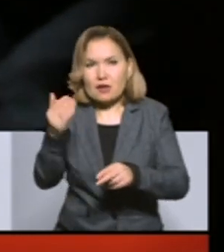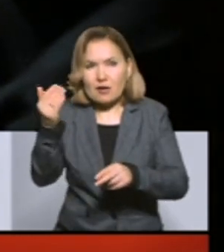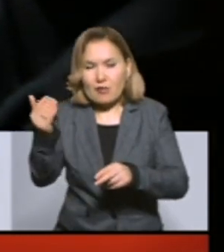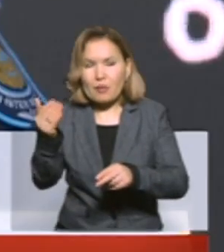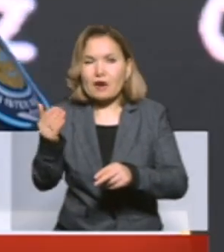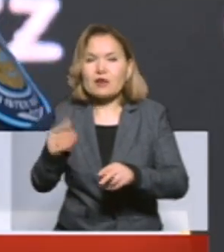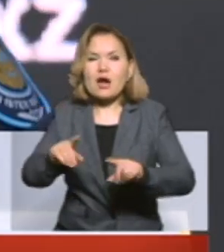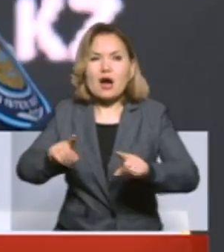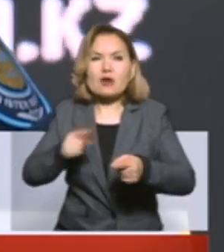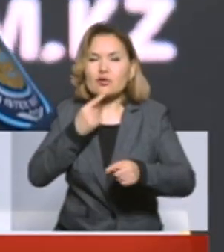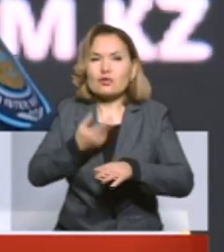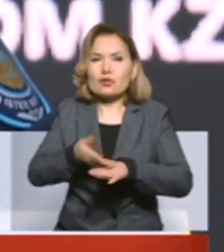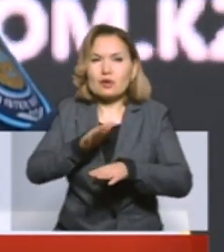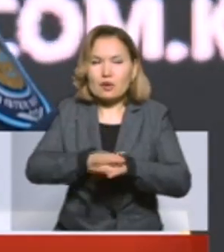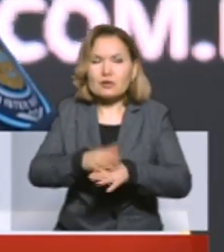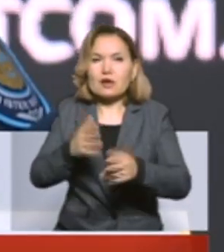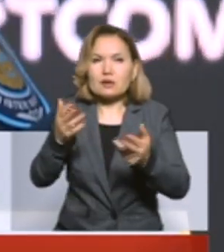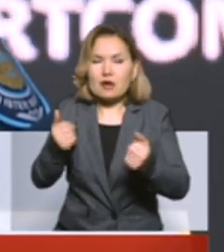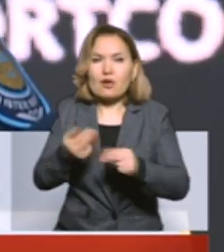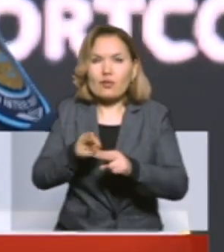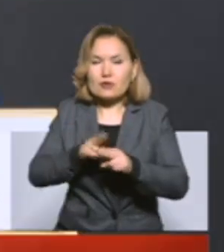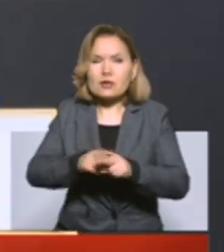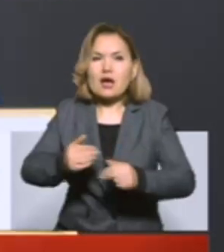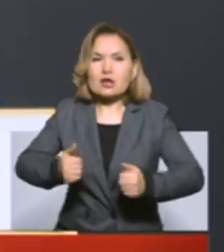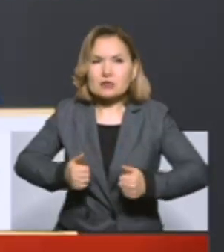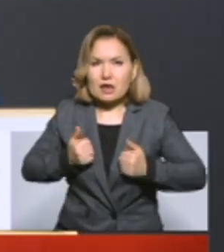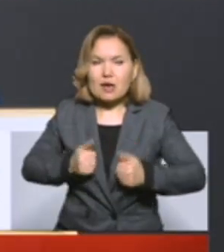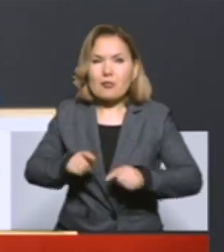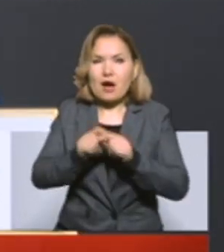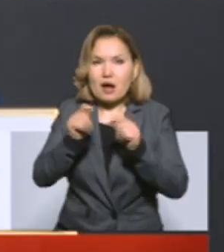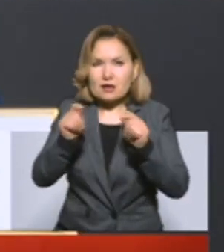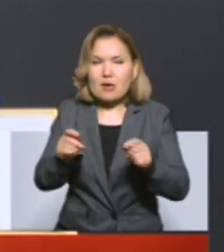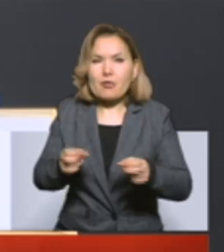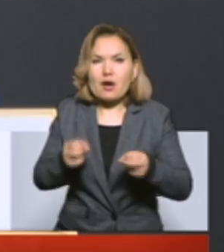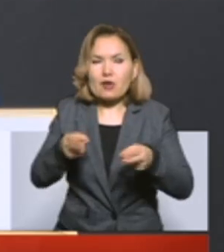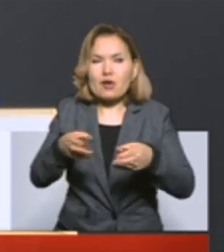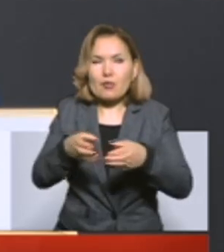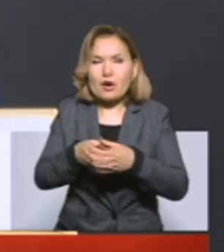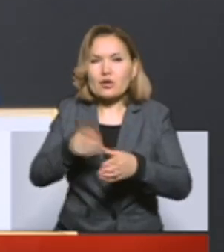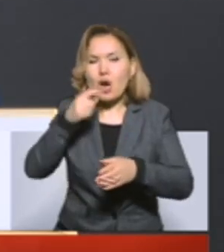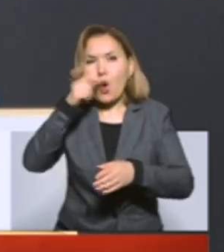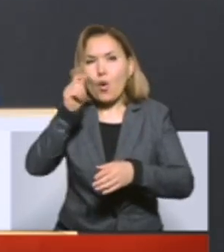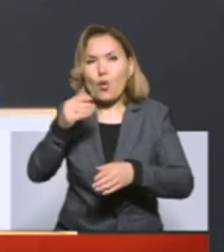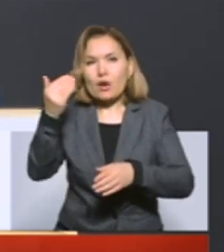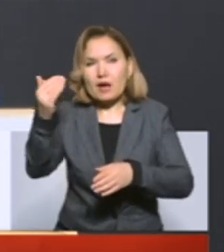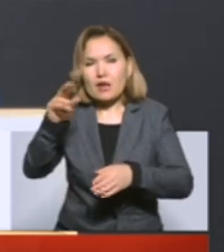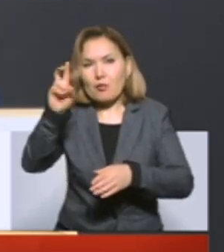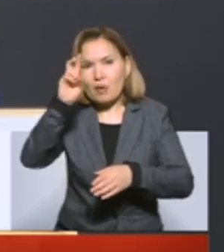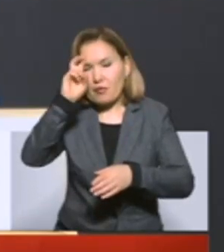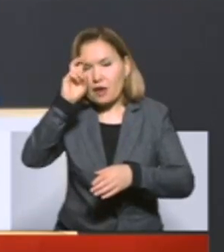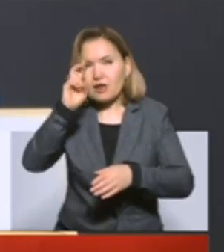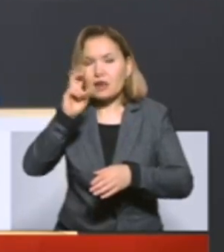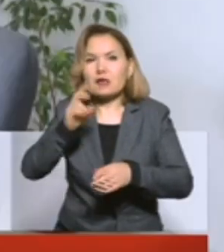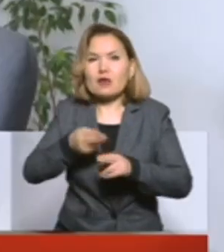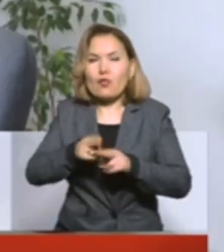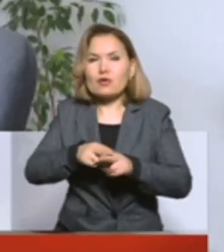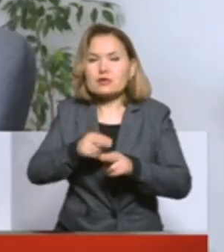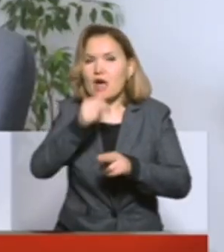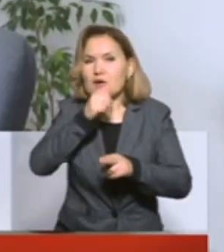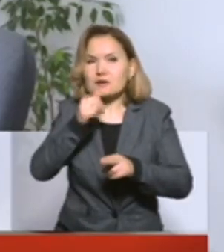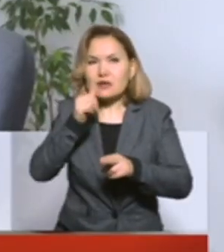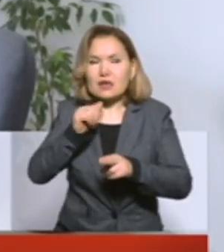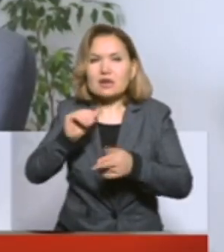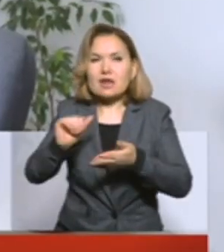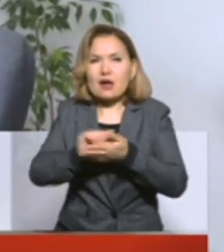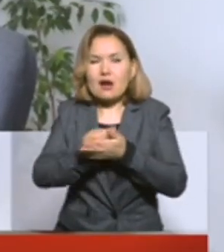алып отыр. Бірде бір қылмыс ашылмай қалды деп айта алмаймын. Біз былтырдың өзінде де осы Украинадан жасалған 40 азамат ұсталынды. Ал